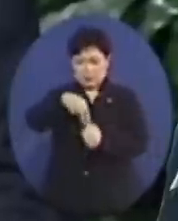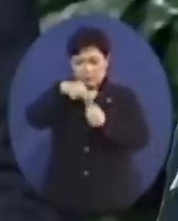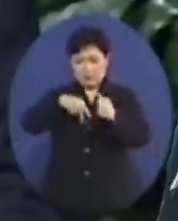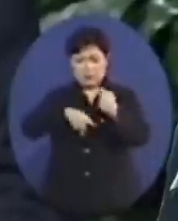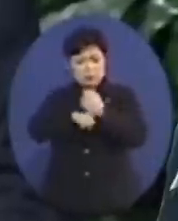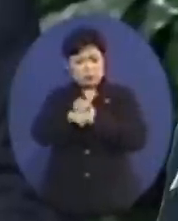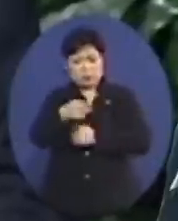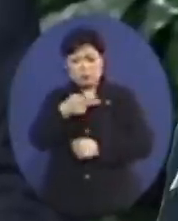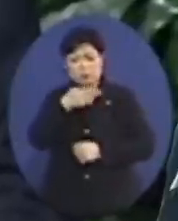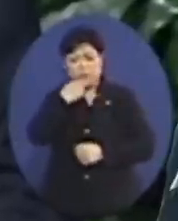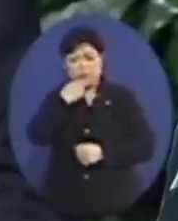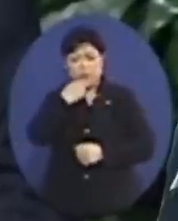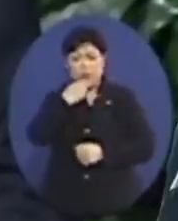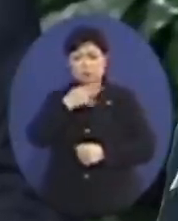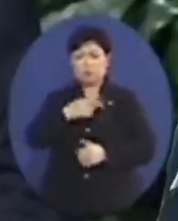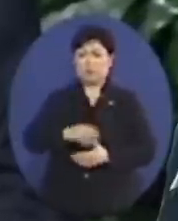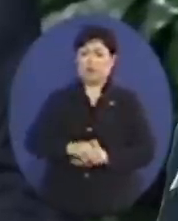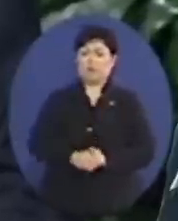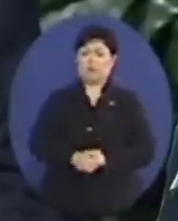없습니다.